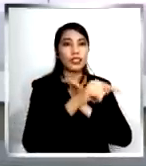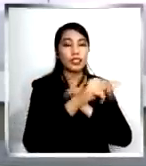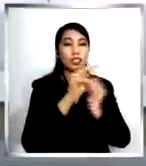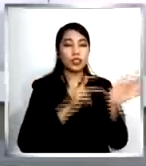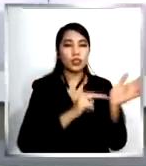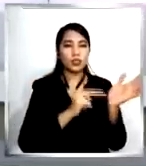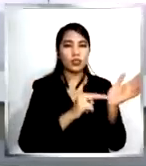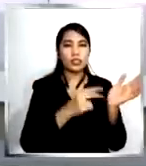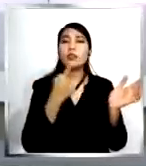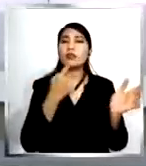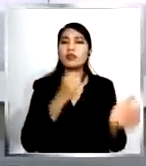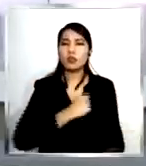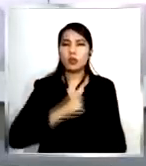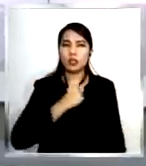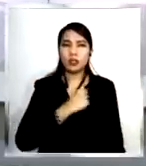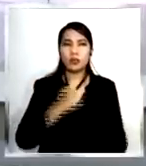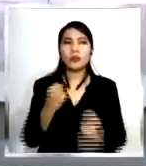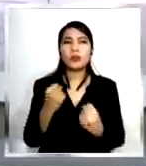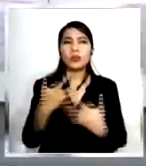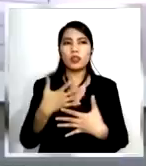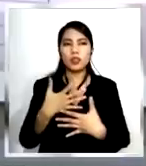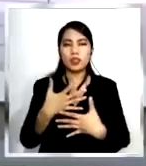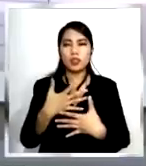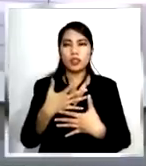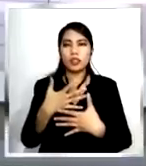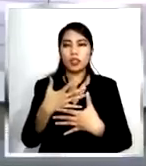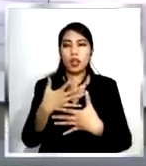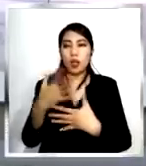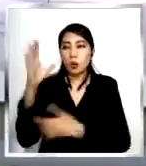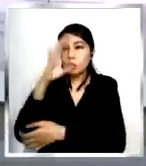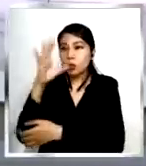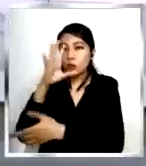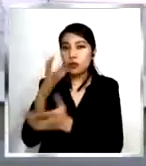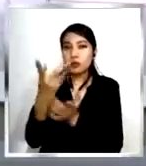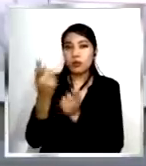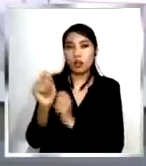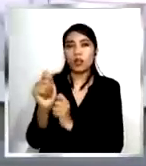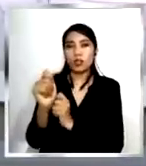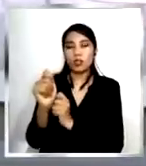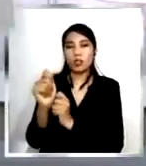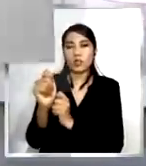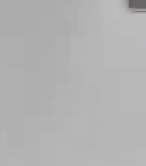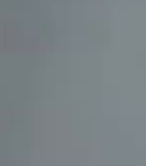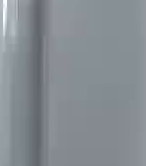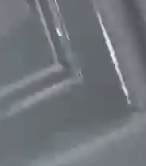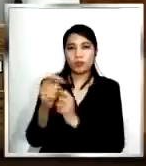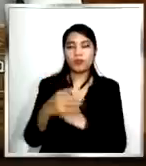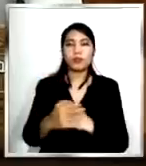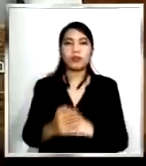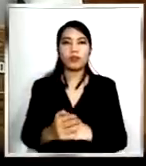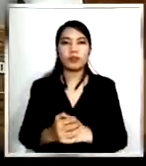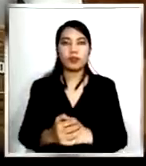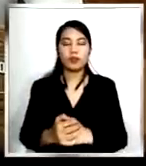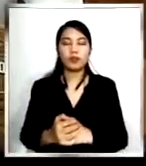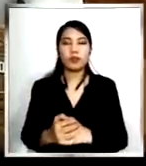at naghanap muna ng mapagkakatiwalaan para siya'y sumuko. Tinutukan niya ni Rafi Tima.